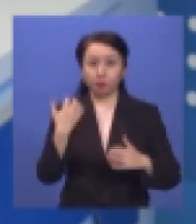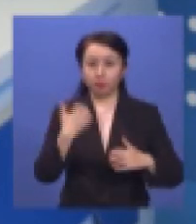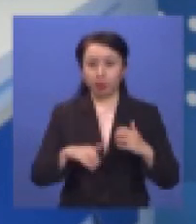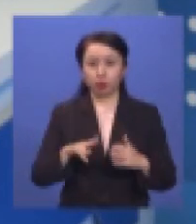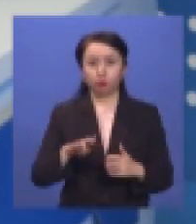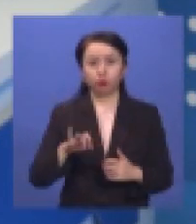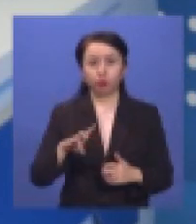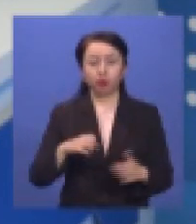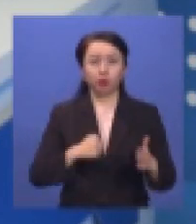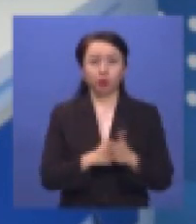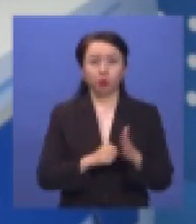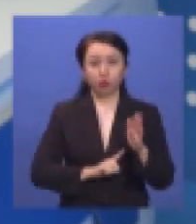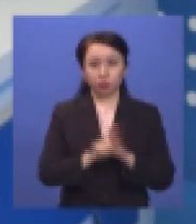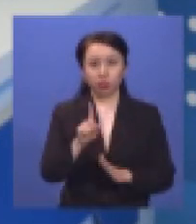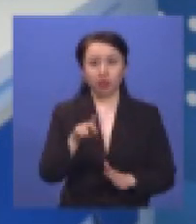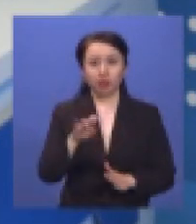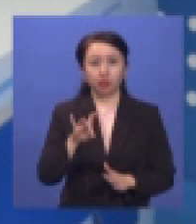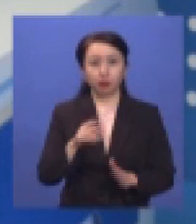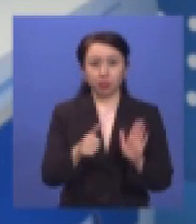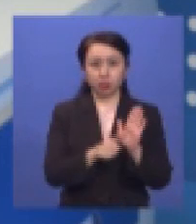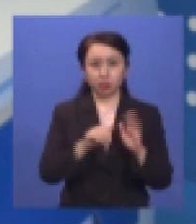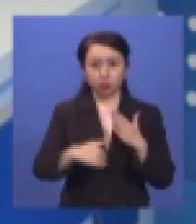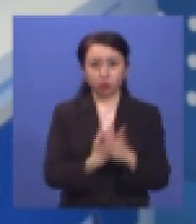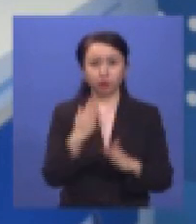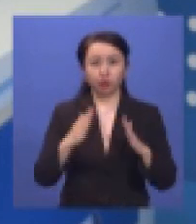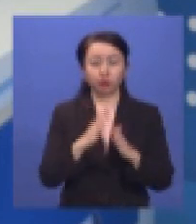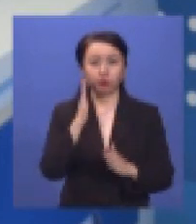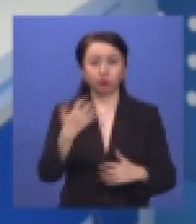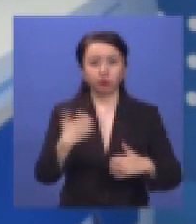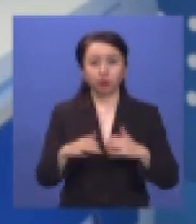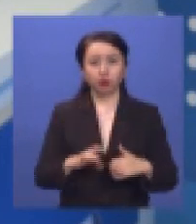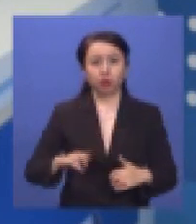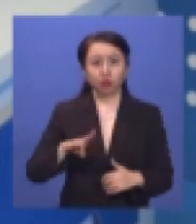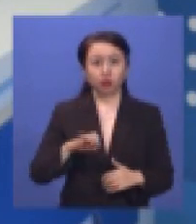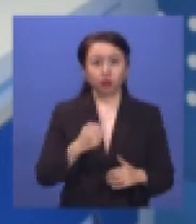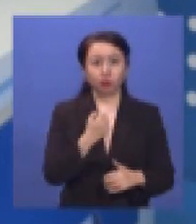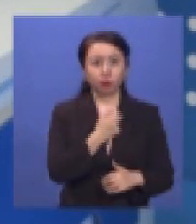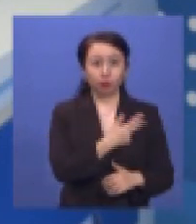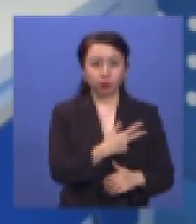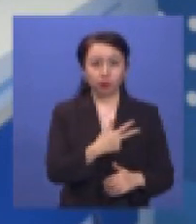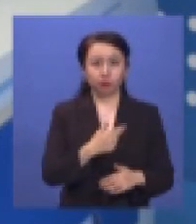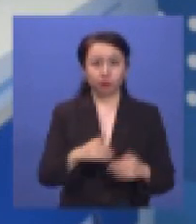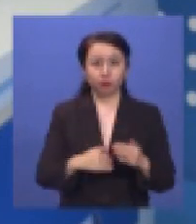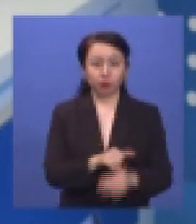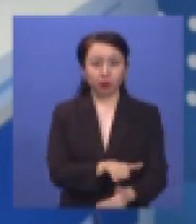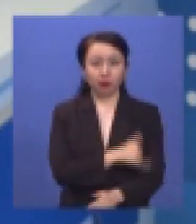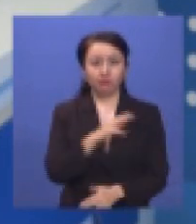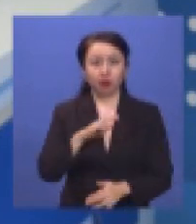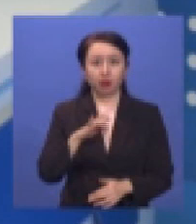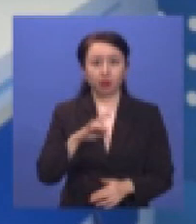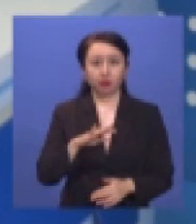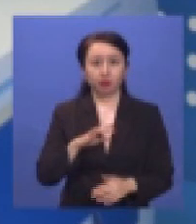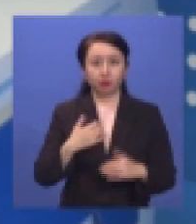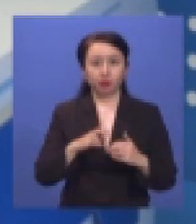бюджетниками. Так, до начала декабря 6 новых домов появятся в микрорайоне Жасуркен и по 3 новостройки по улице Валиханова и в микрорайоне